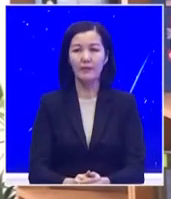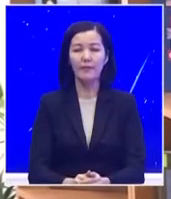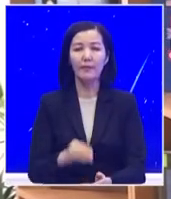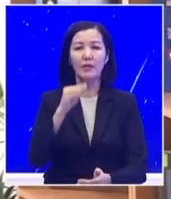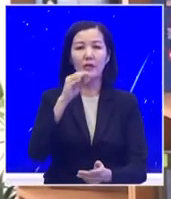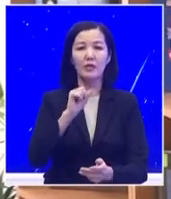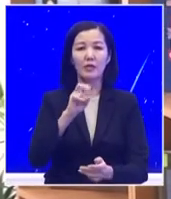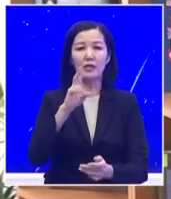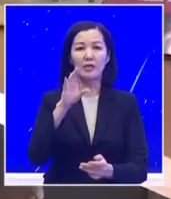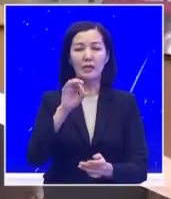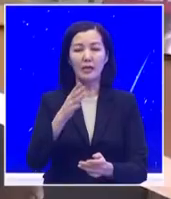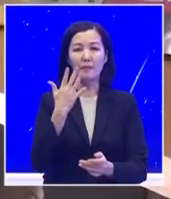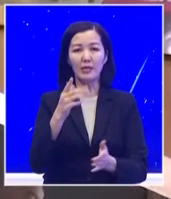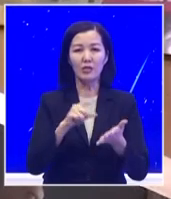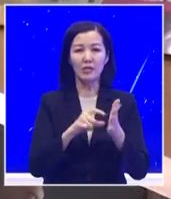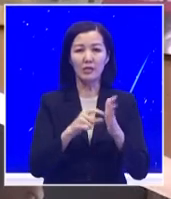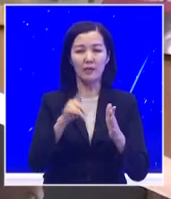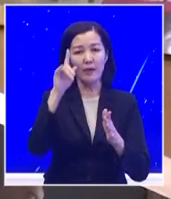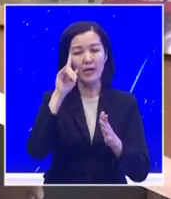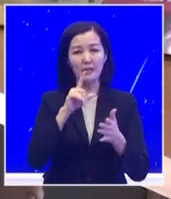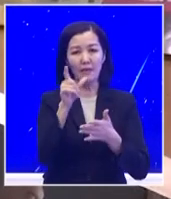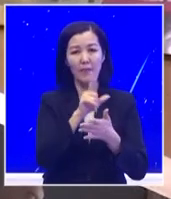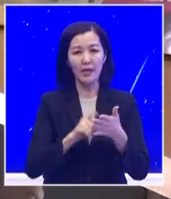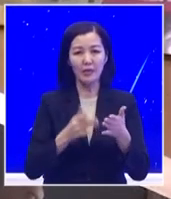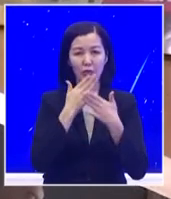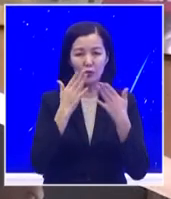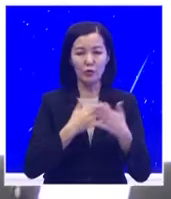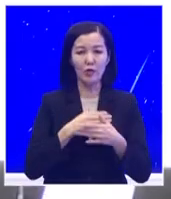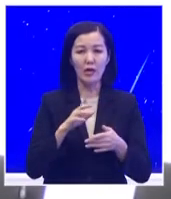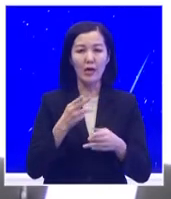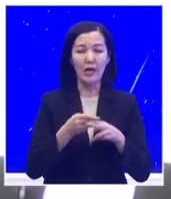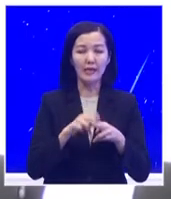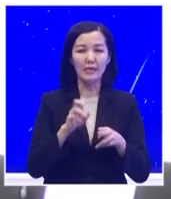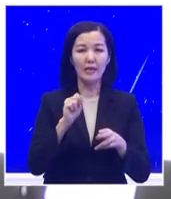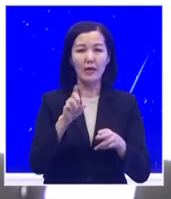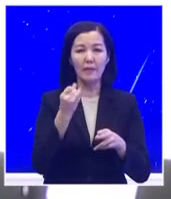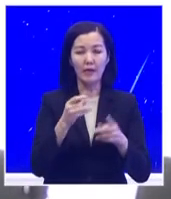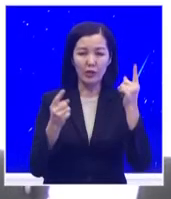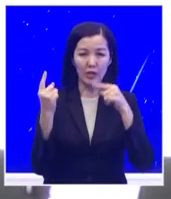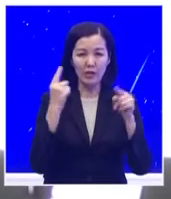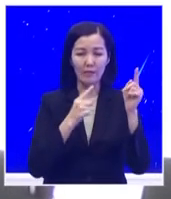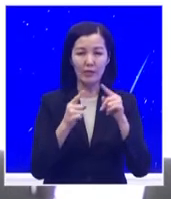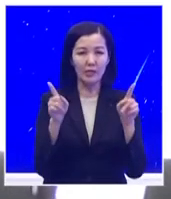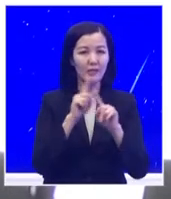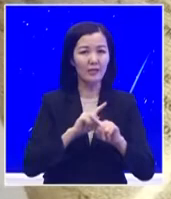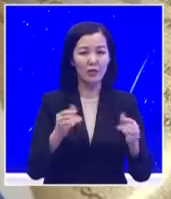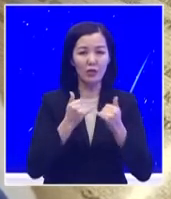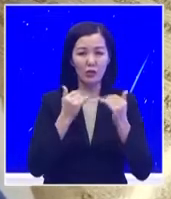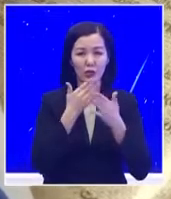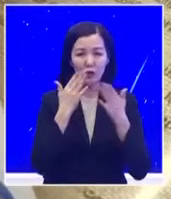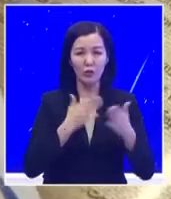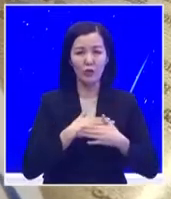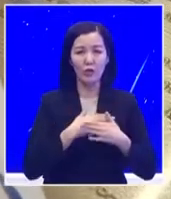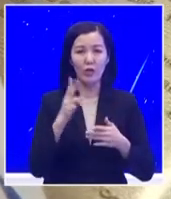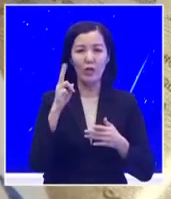Жансая Даниял 5-ші сыныптан бері қазақ поэзиясына құштар. Әсіресе Абай Құнанбайұлының шығармашылығына деген ықыласы ерекше. Бүгінге дейін